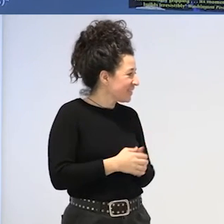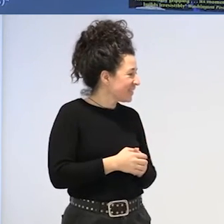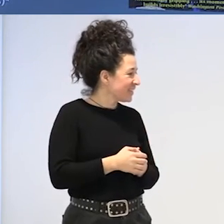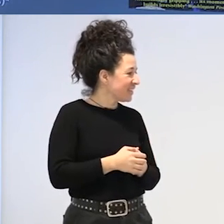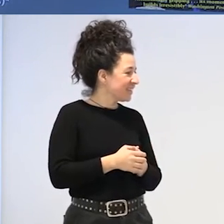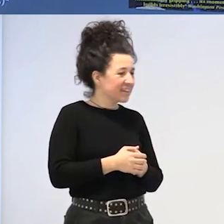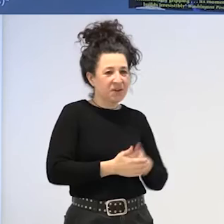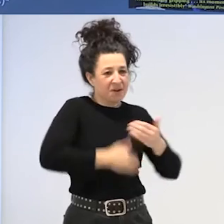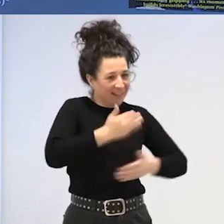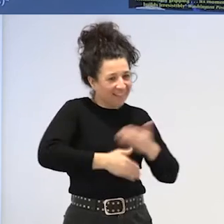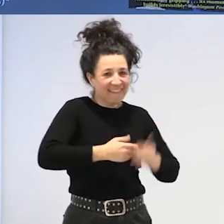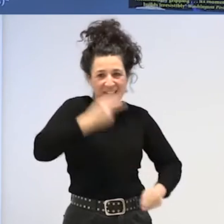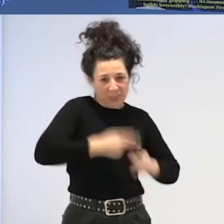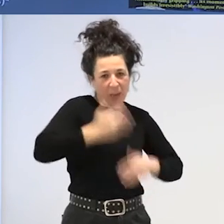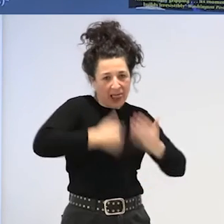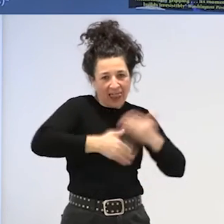Ari zara gogo.